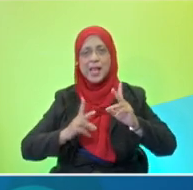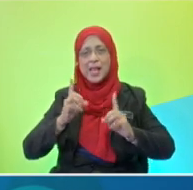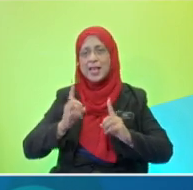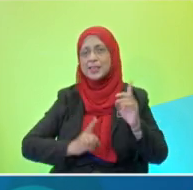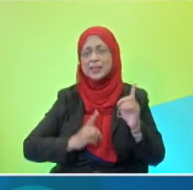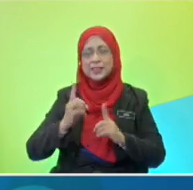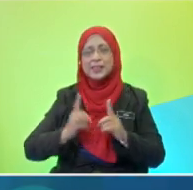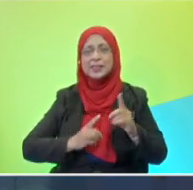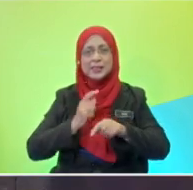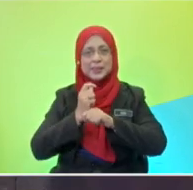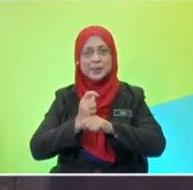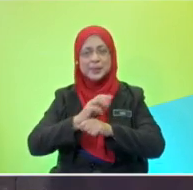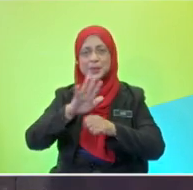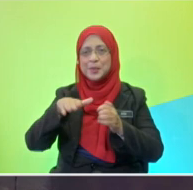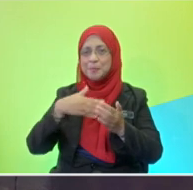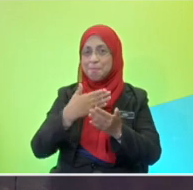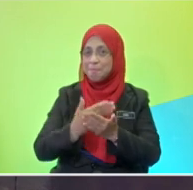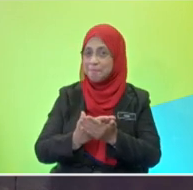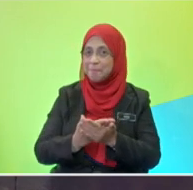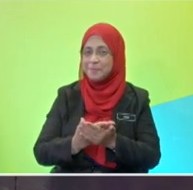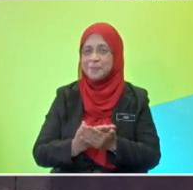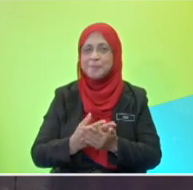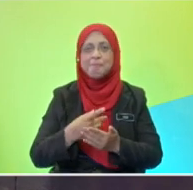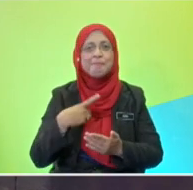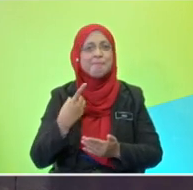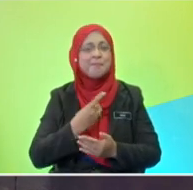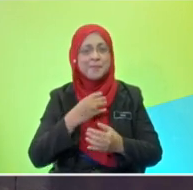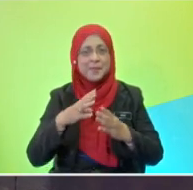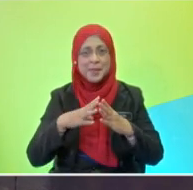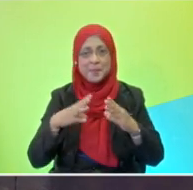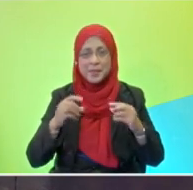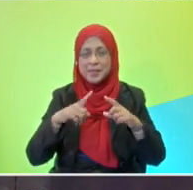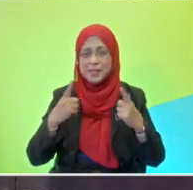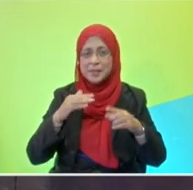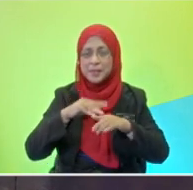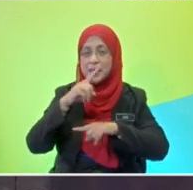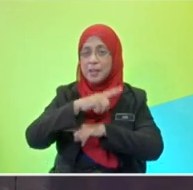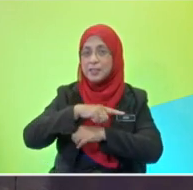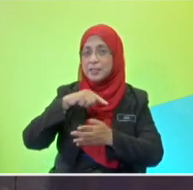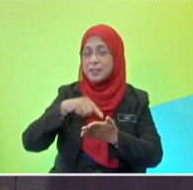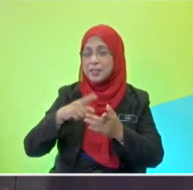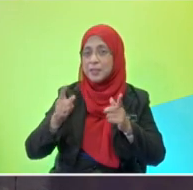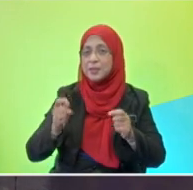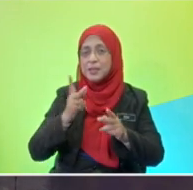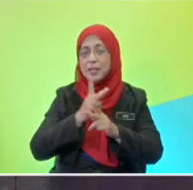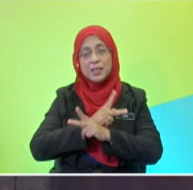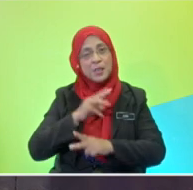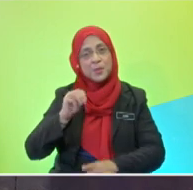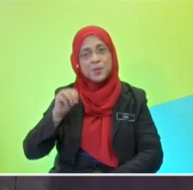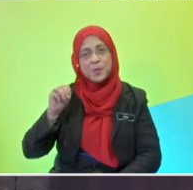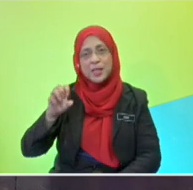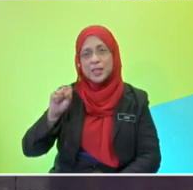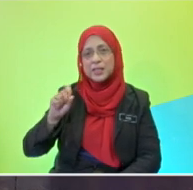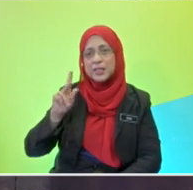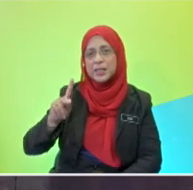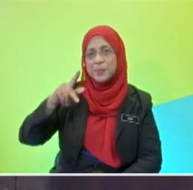bintang-bintang untuk murid-muri Baiklah kita pun telah tiba di penghujung kelas gitu pada hari ini Terima kasih kepada murid-murid SD Putra